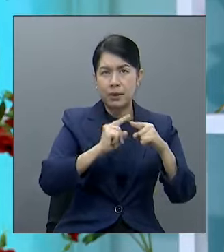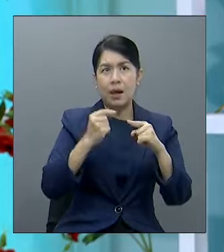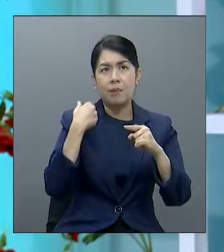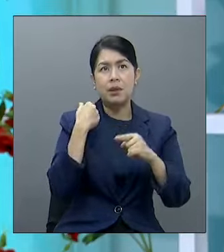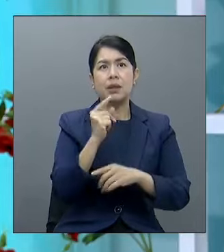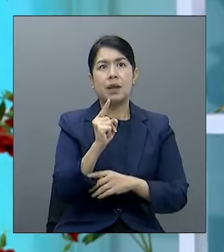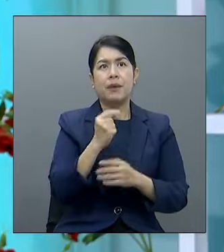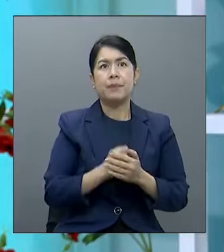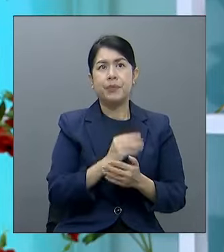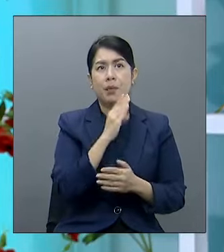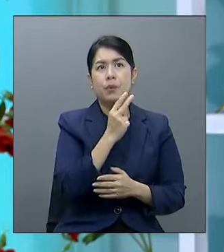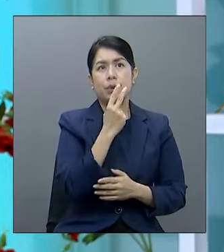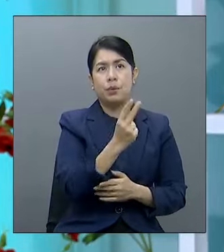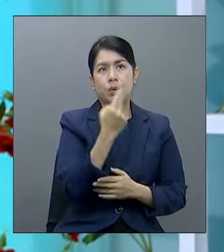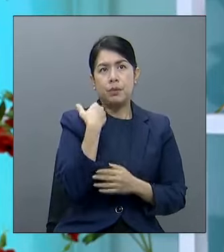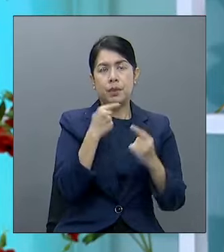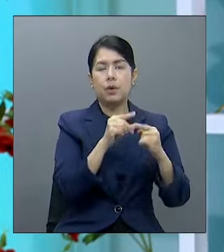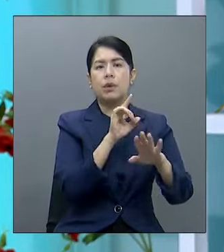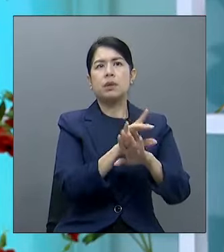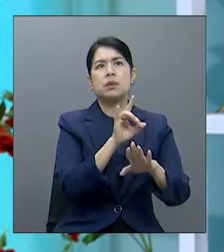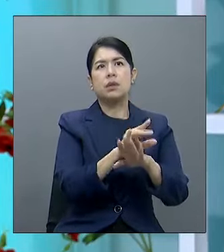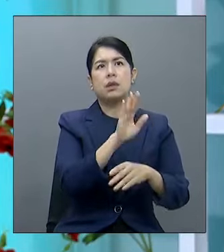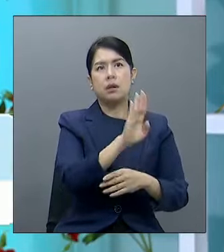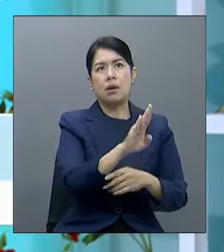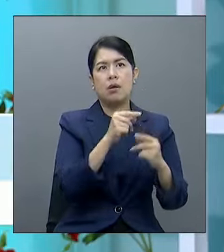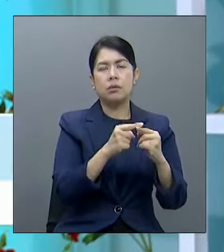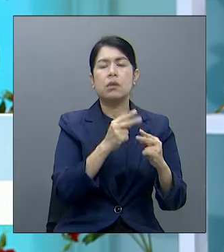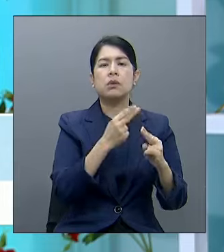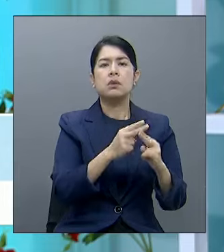งๆดูทางเว็บไซต์หรือว่าโซเชียลมีเดียทั้งหมดใน Bangkok Pride Official ได้เลยนะ